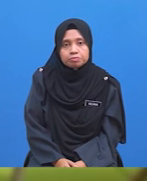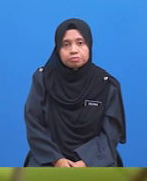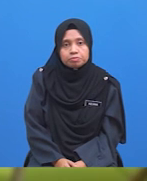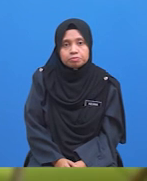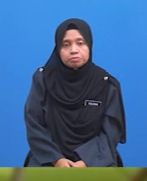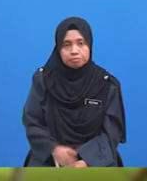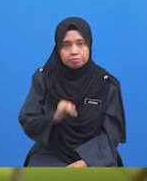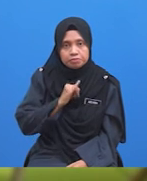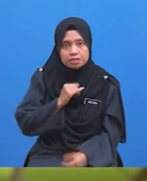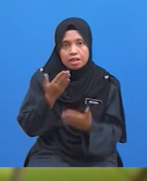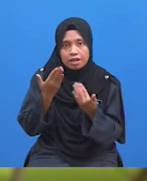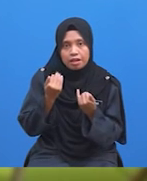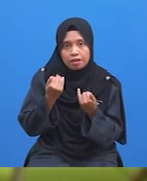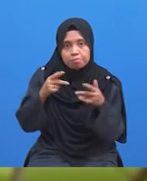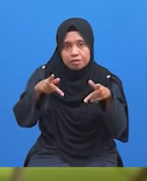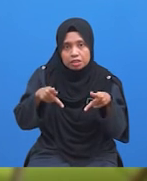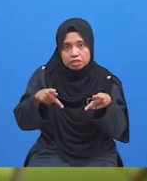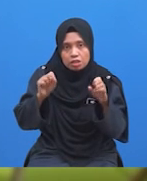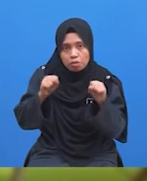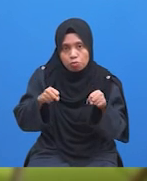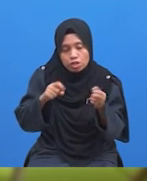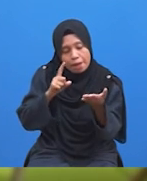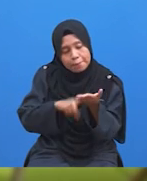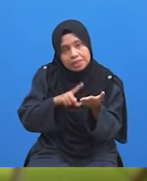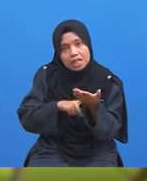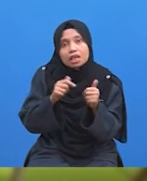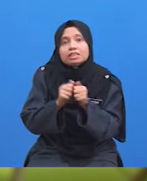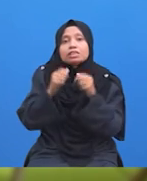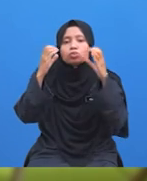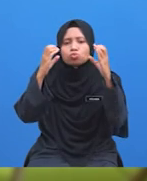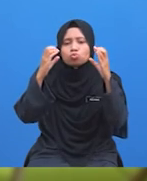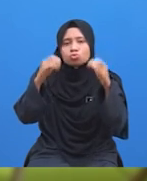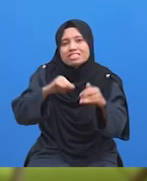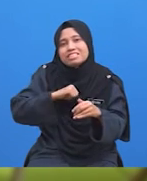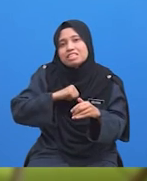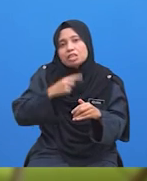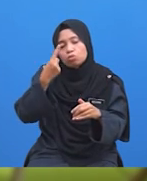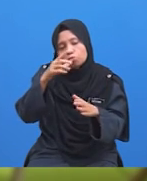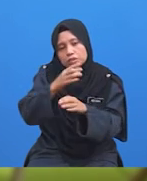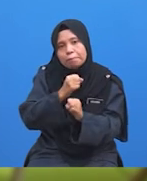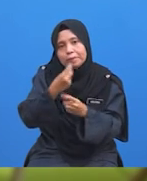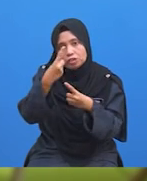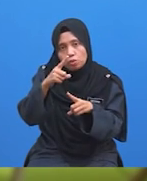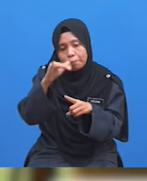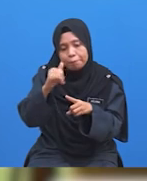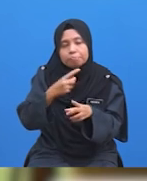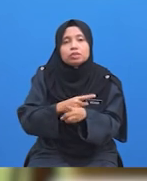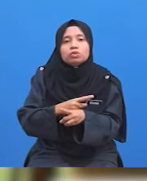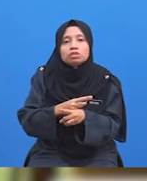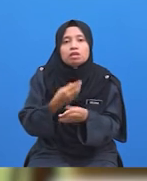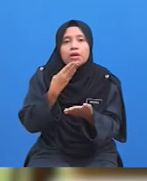Saya harap Plaza boleh berbincang dengan guru masing-masing untuk mendapatkan jawaban